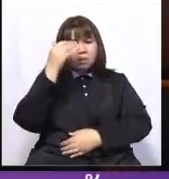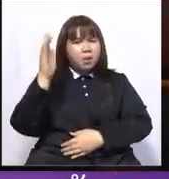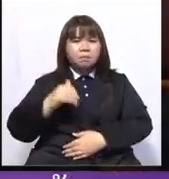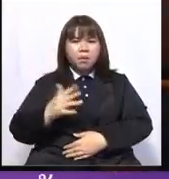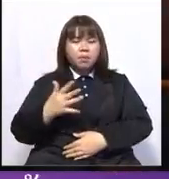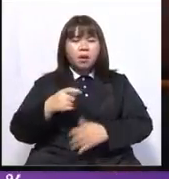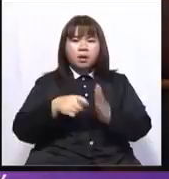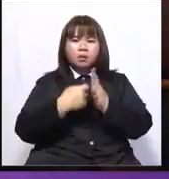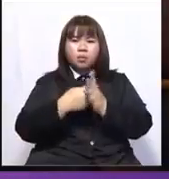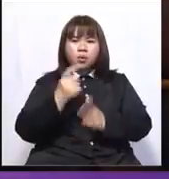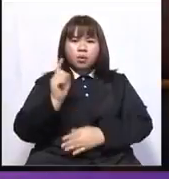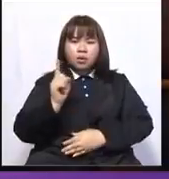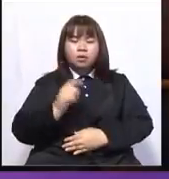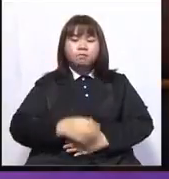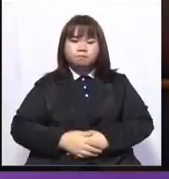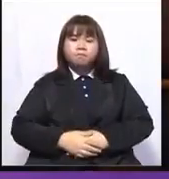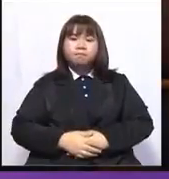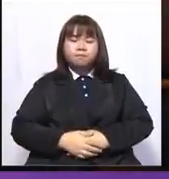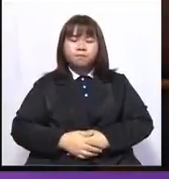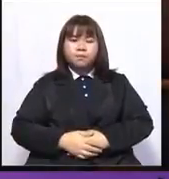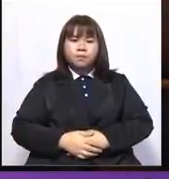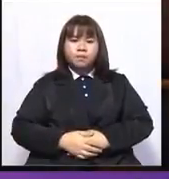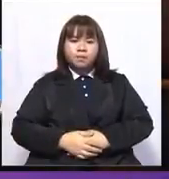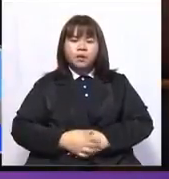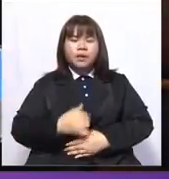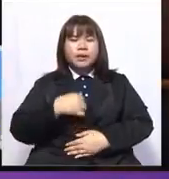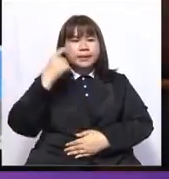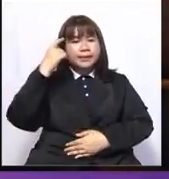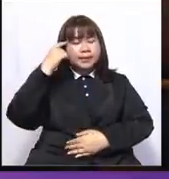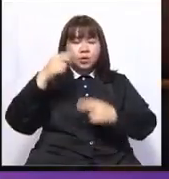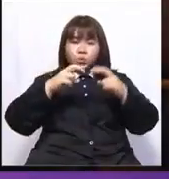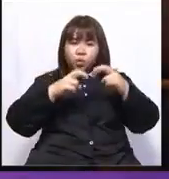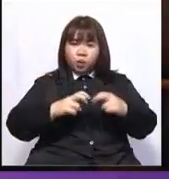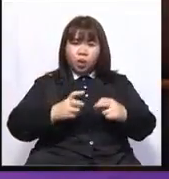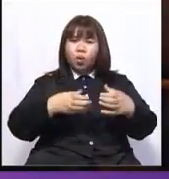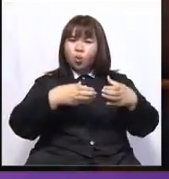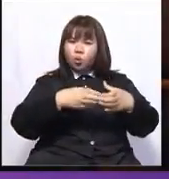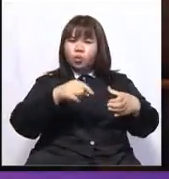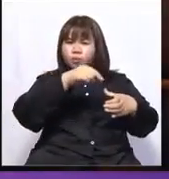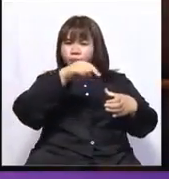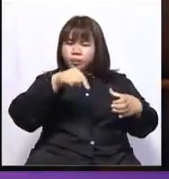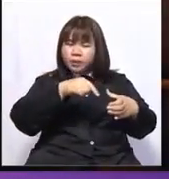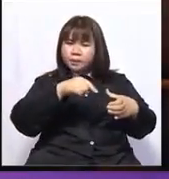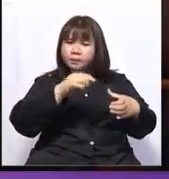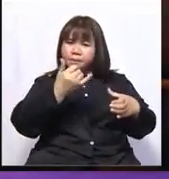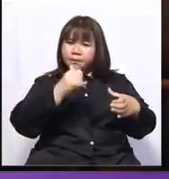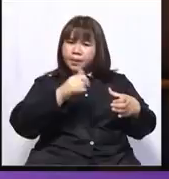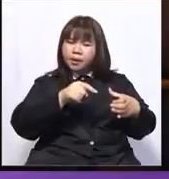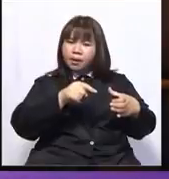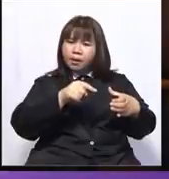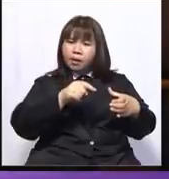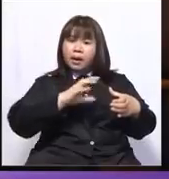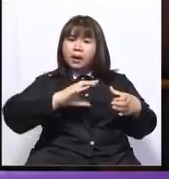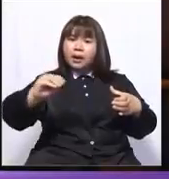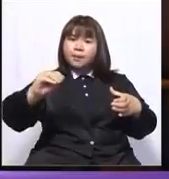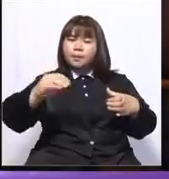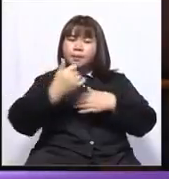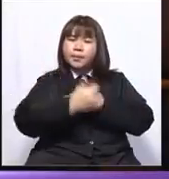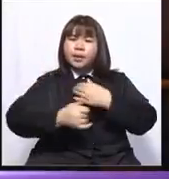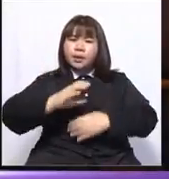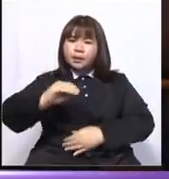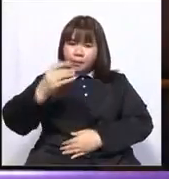วนะครับก็วิเคราะห์ว่ากลุ่มเหล่านี้น่าจะเป็นกลุ่มที่อาจจะกลับไปแล้วก็ได้นะ